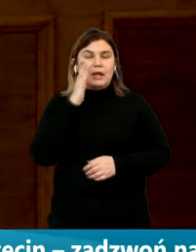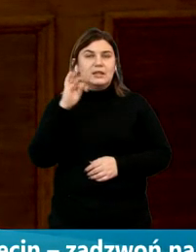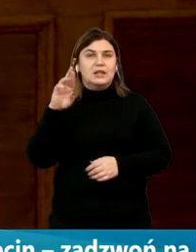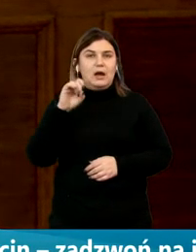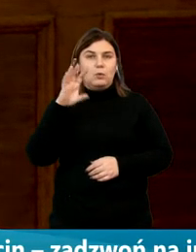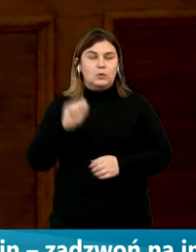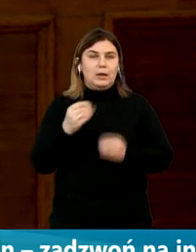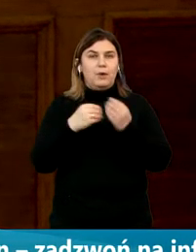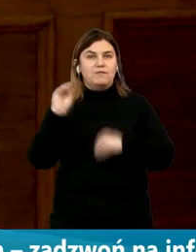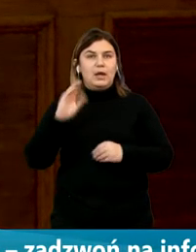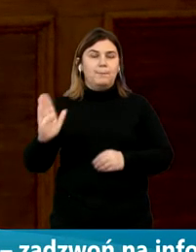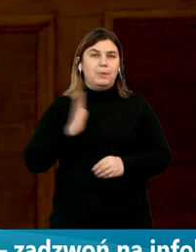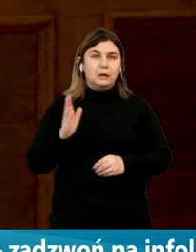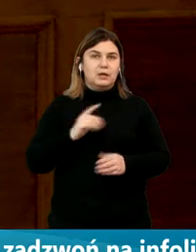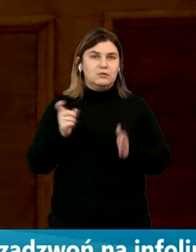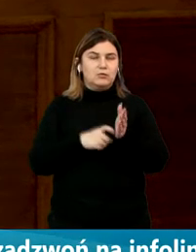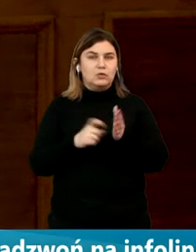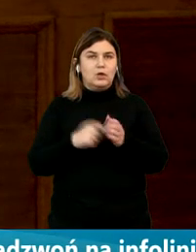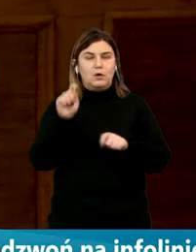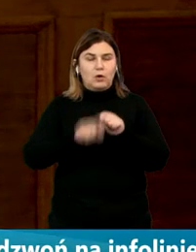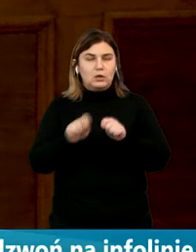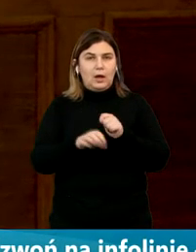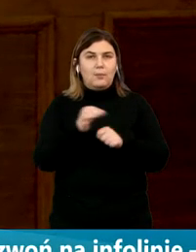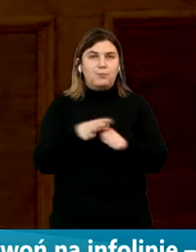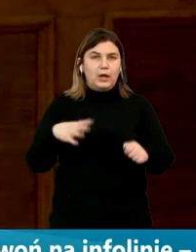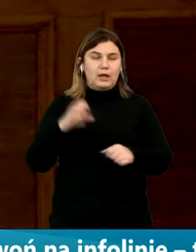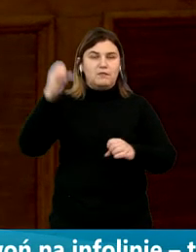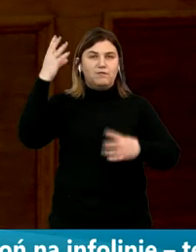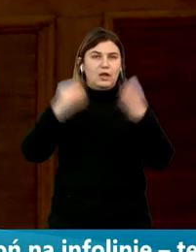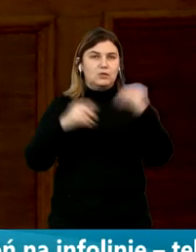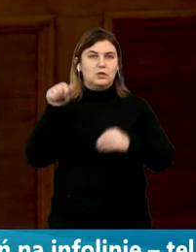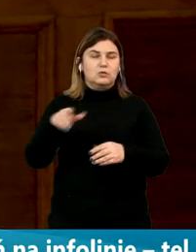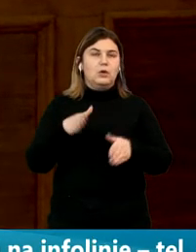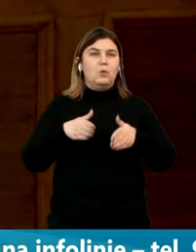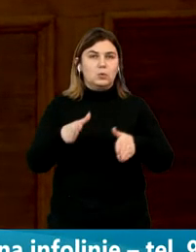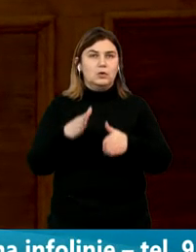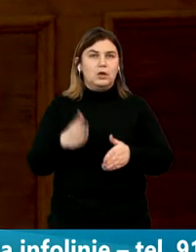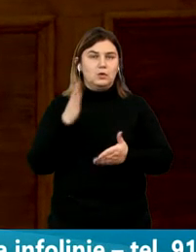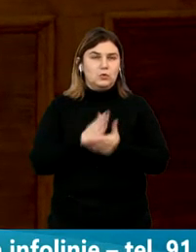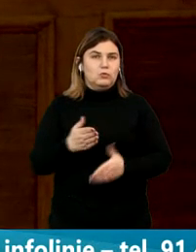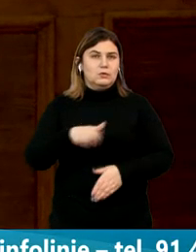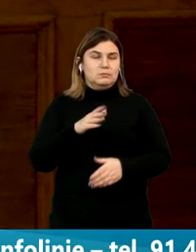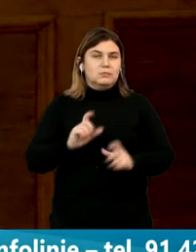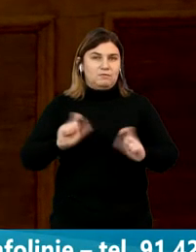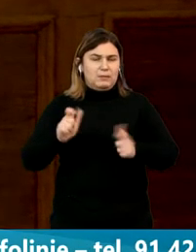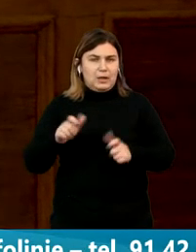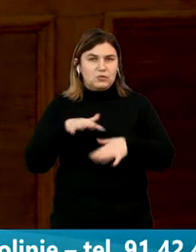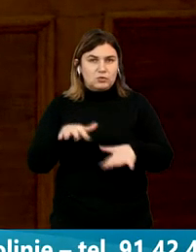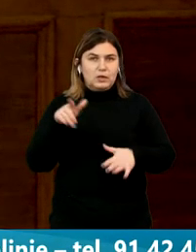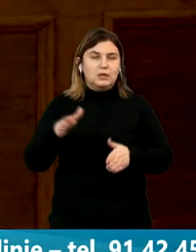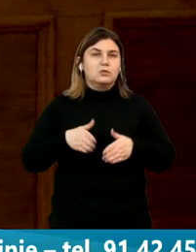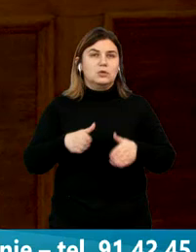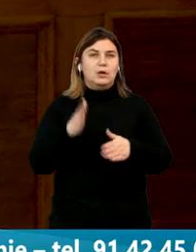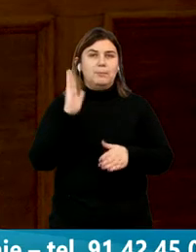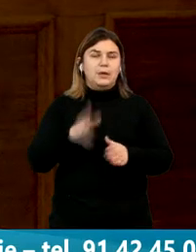zwiększenie bezpieczeństwa, na przykład częstsze kontrole prędkości lub prowadzenie świateł? Nie ukrywam, że na tej ulicy już dużo osób straciło życie, a teraz ta droga będzie